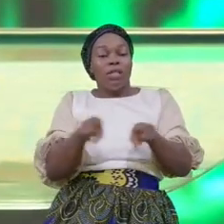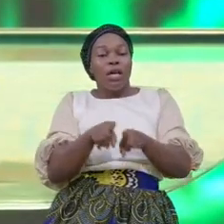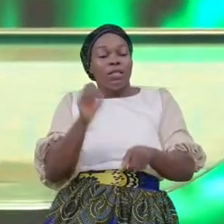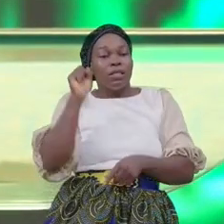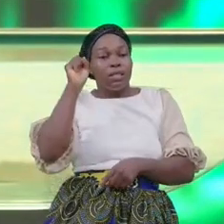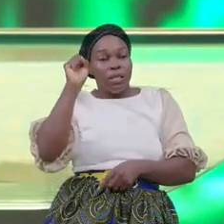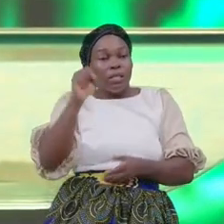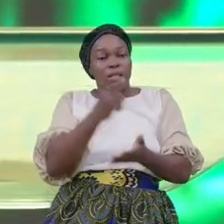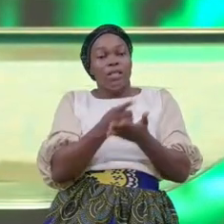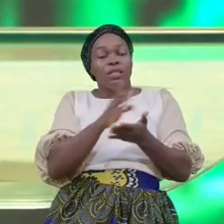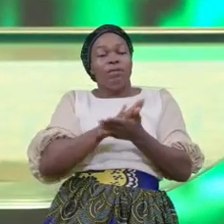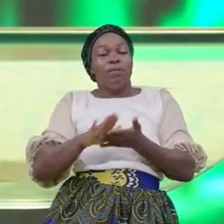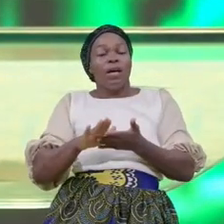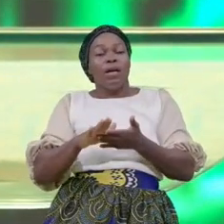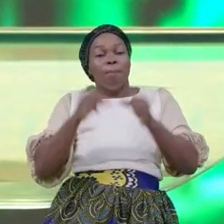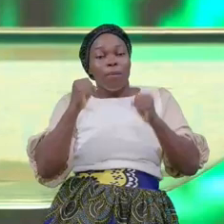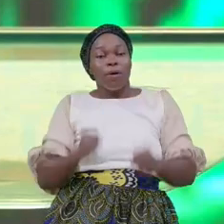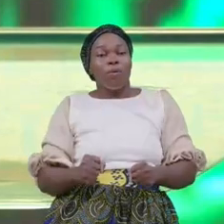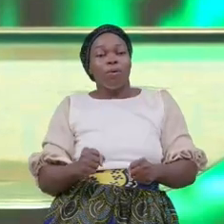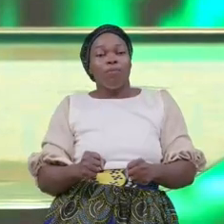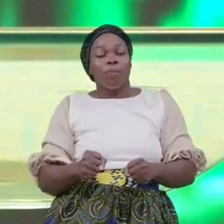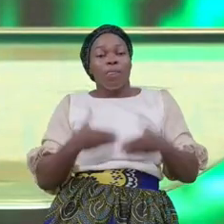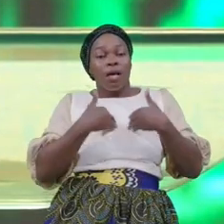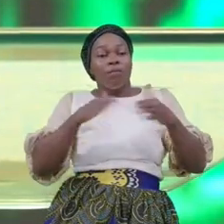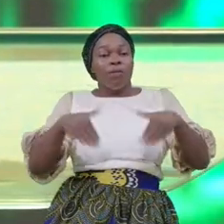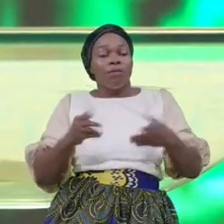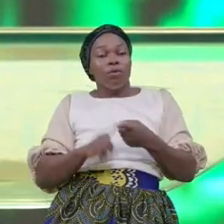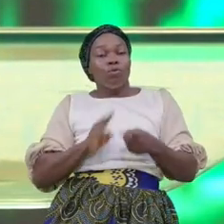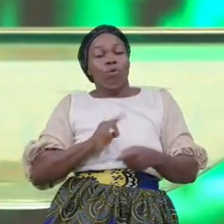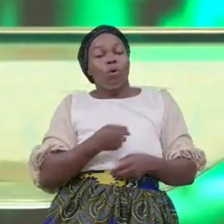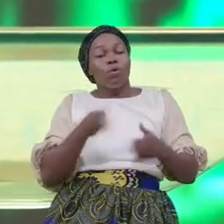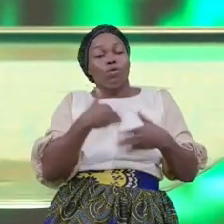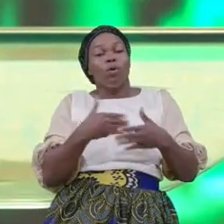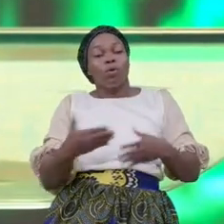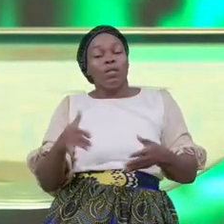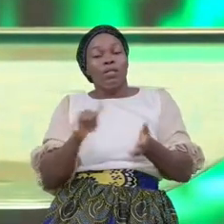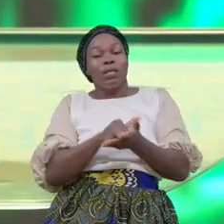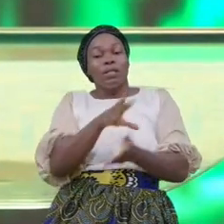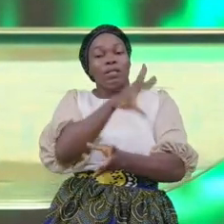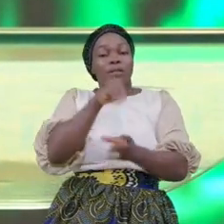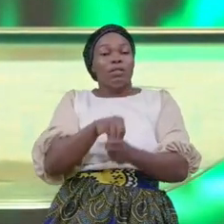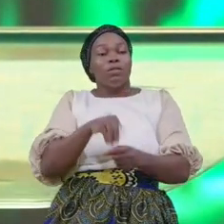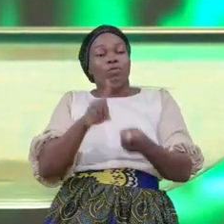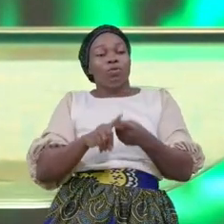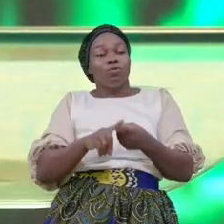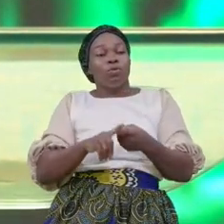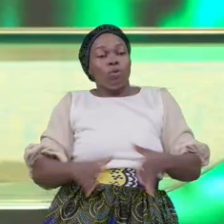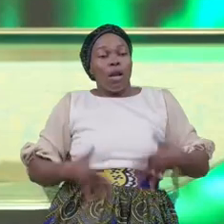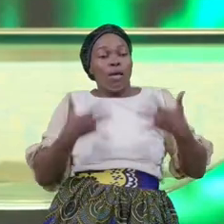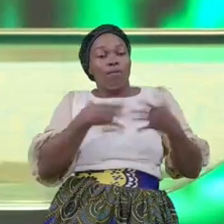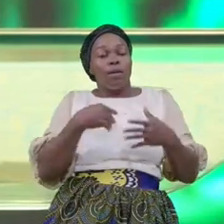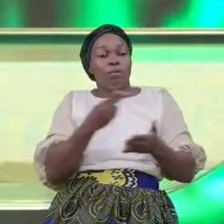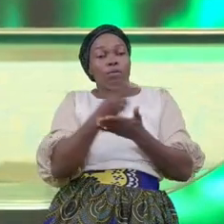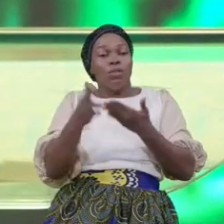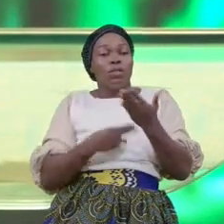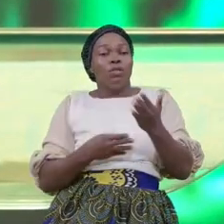a donné tout ce qui contribue à la vie et à la piété au moyen de la